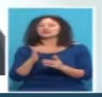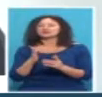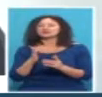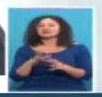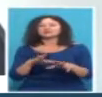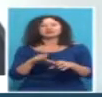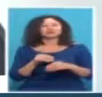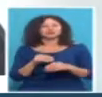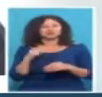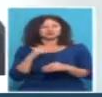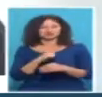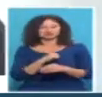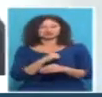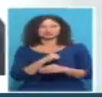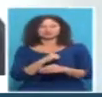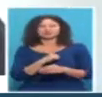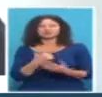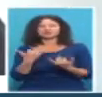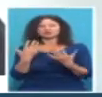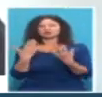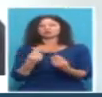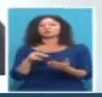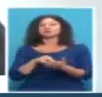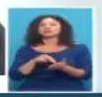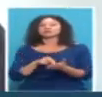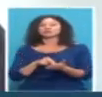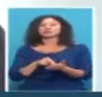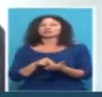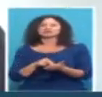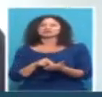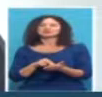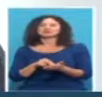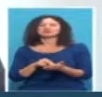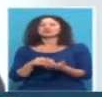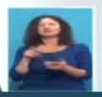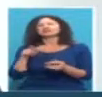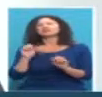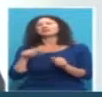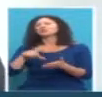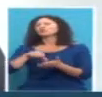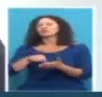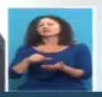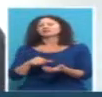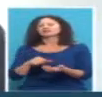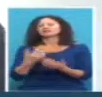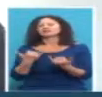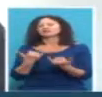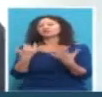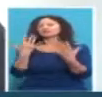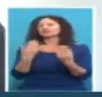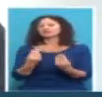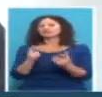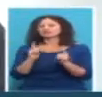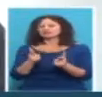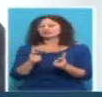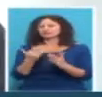если так смотреть, самое доступное жилье на сегодняшний день по стоимости и по условиям кредитования. Здесь могут участвовать На сегодняшний день,